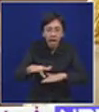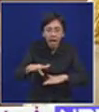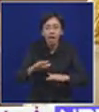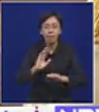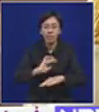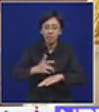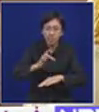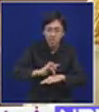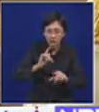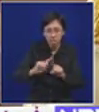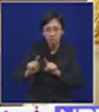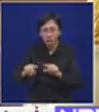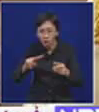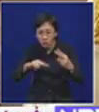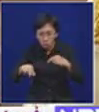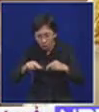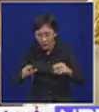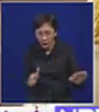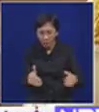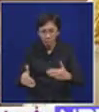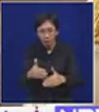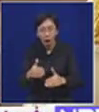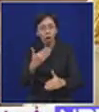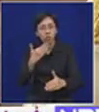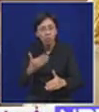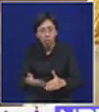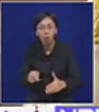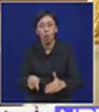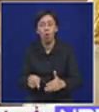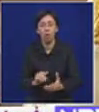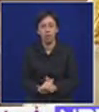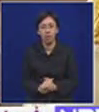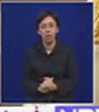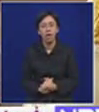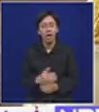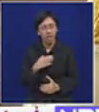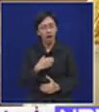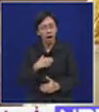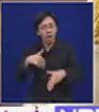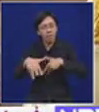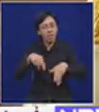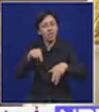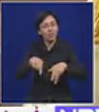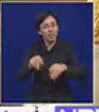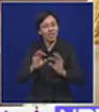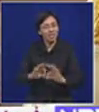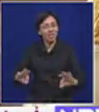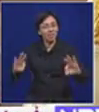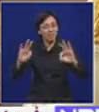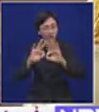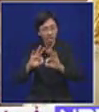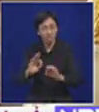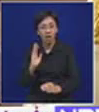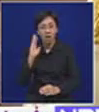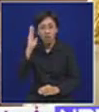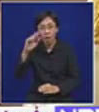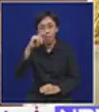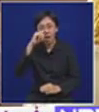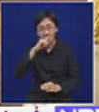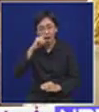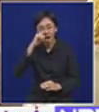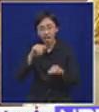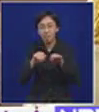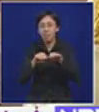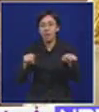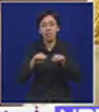ที่เขาจะต้องเลี้ยงดูชีวิตเขาไปตลอดชีวิตถึงรุ่นลูกรุ่นหลานแล้วมีอย่างต่อเนื่องจุดนั้นแหละครับเมื่อถึงเวลานั้นเนี่ยประเทศไทยจะสู่ความเป็นมาตรฐ